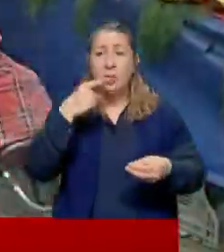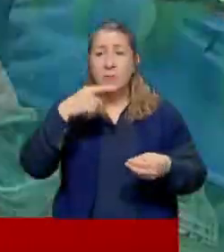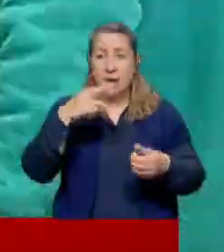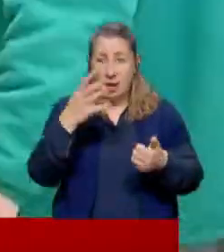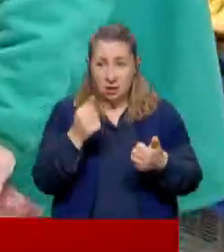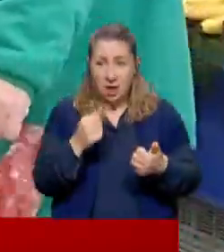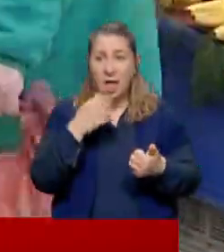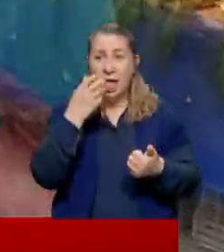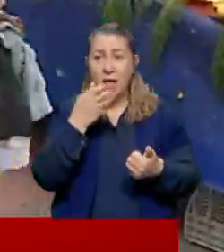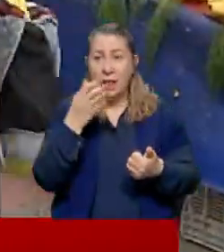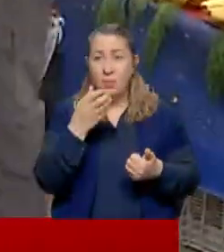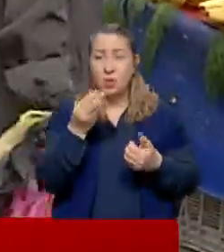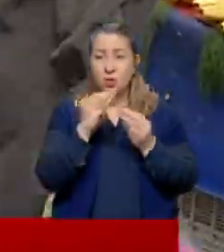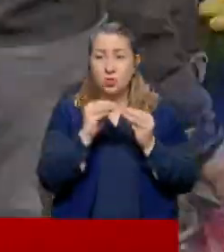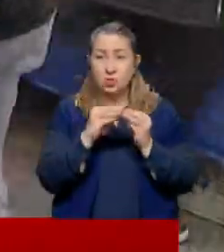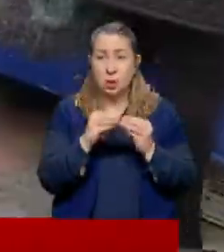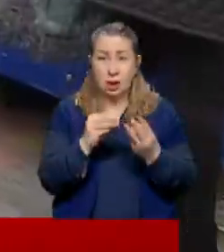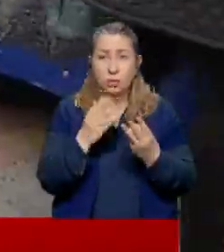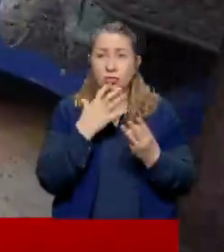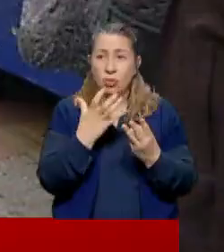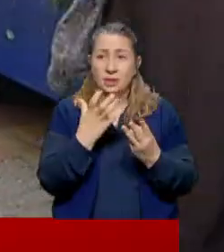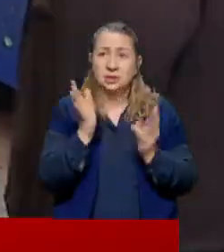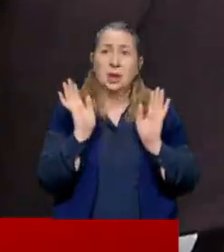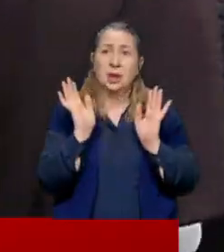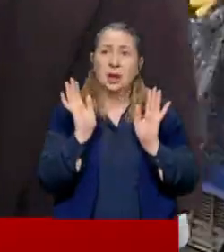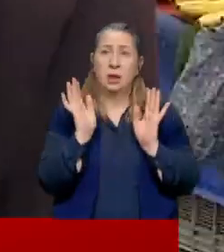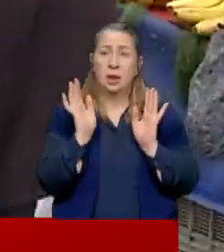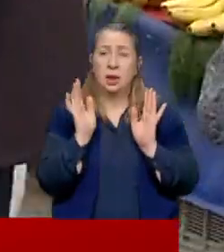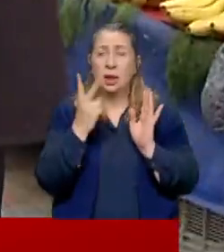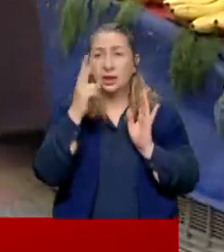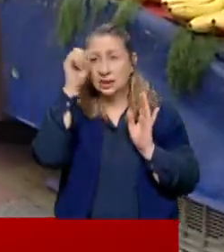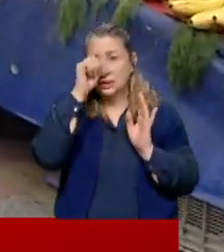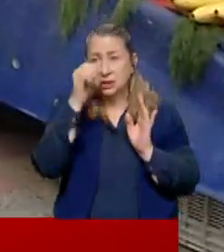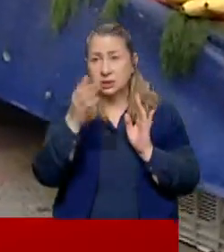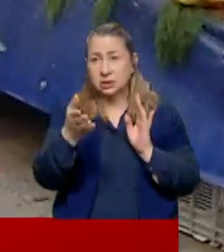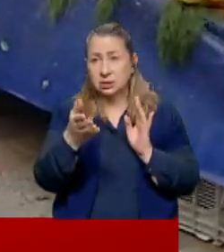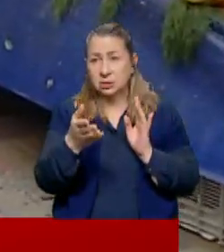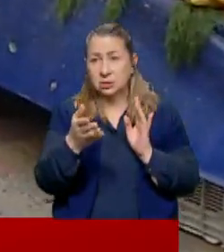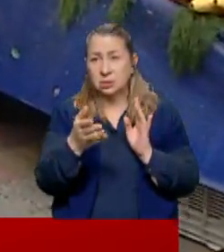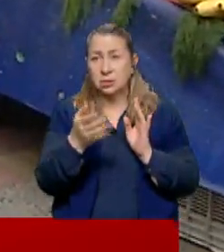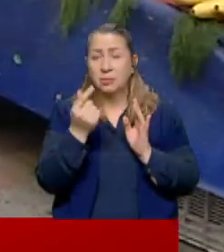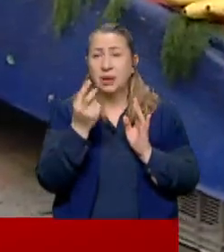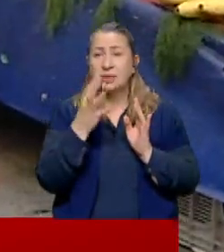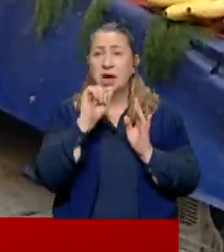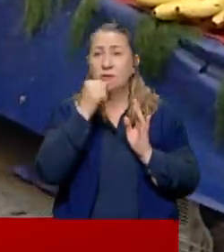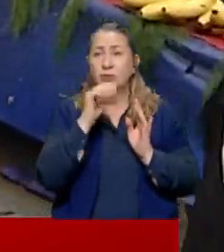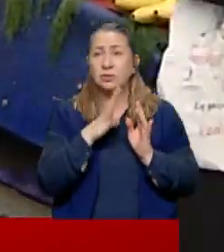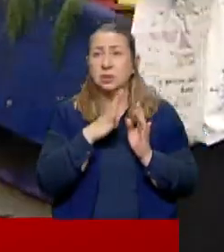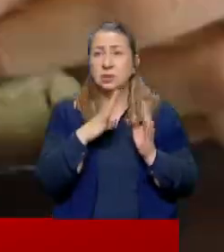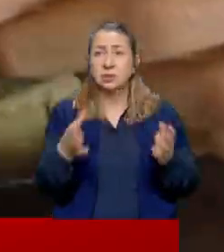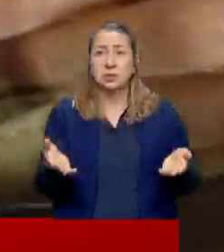almışız yumurta almışım domatesin var birkaç tane